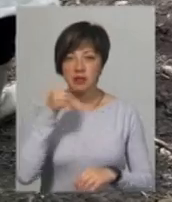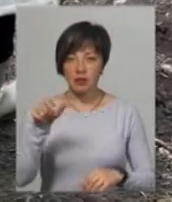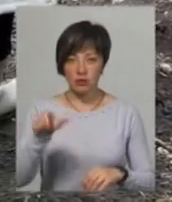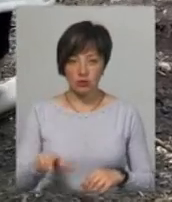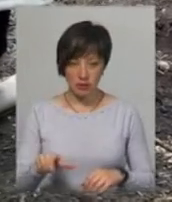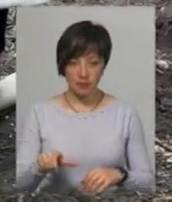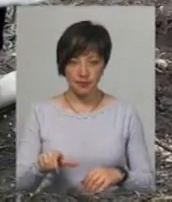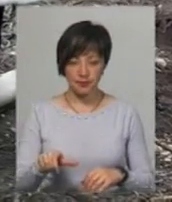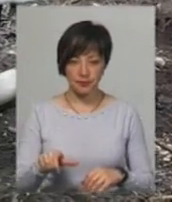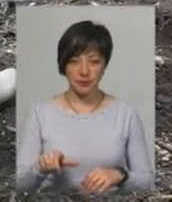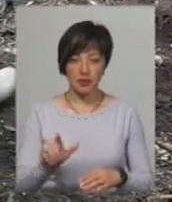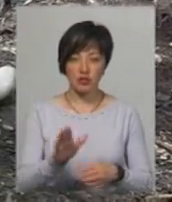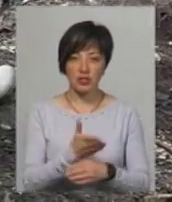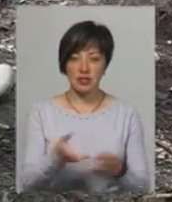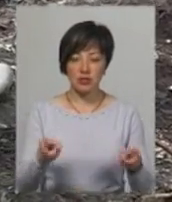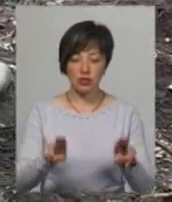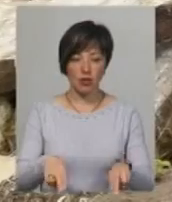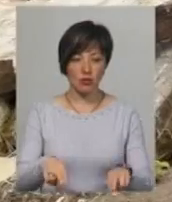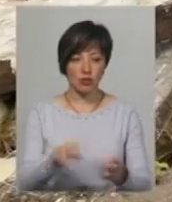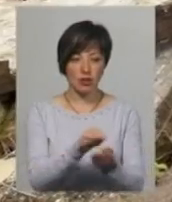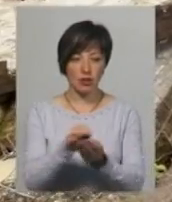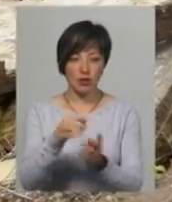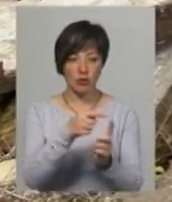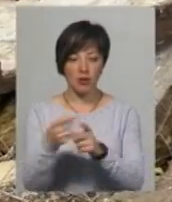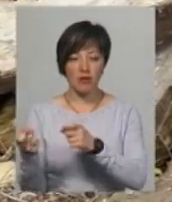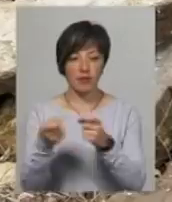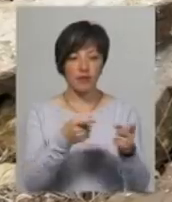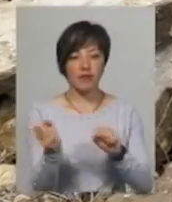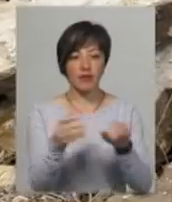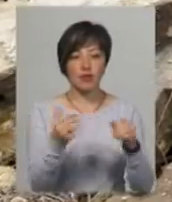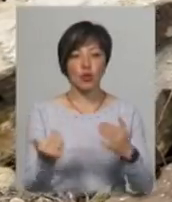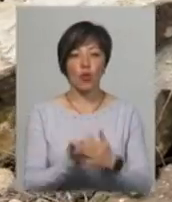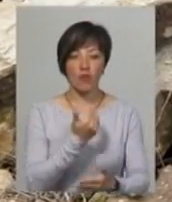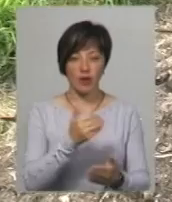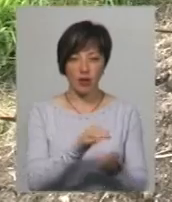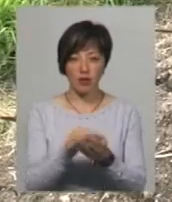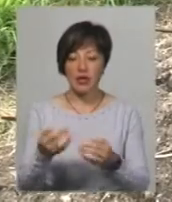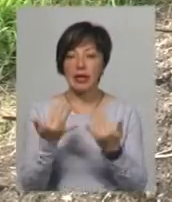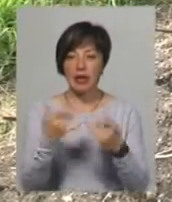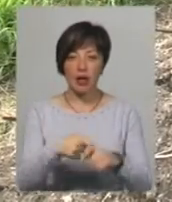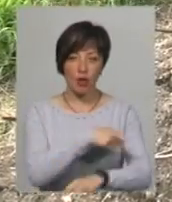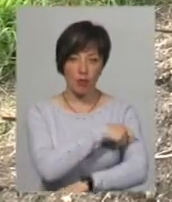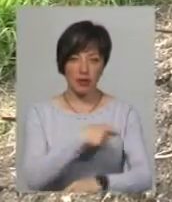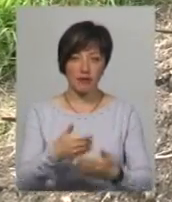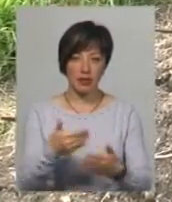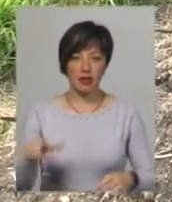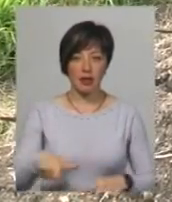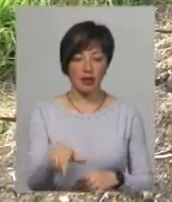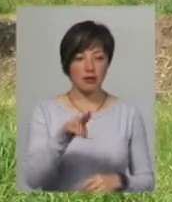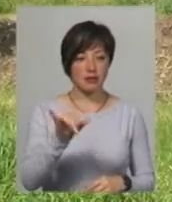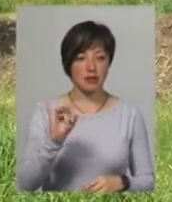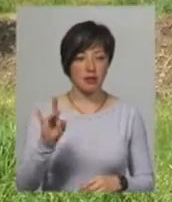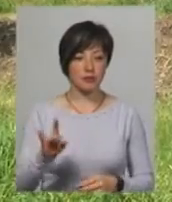округу Галини Поляруш, частину залишків надгробків вивезли на нове кладовище, яке знаходиться за кілька кілометрів від Дністра. Леся